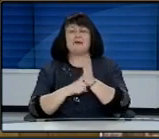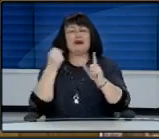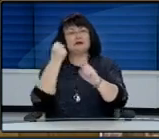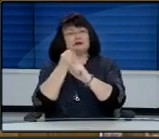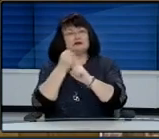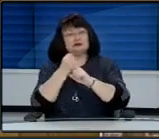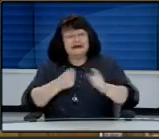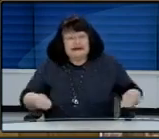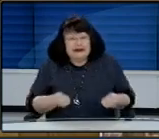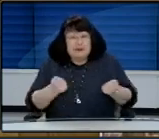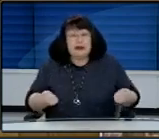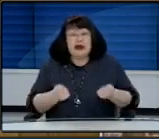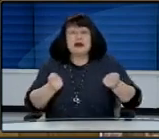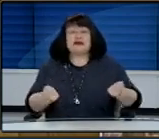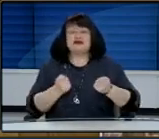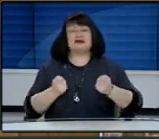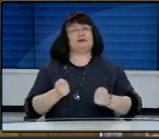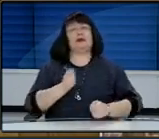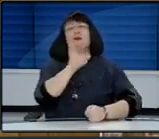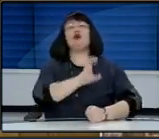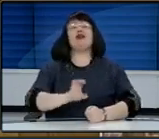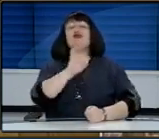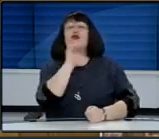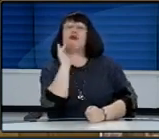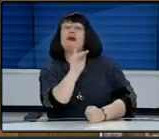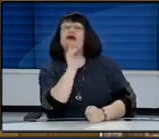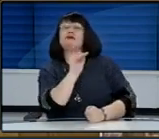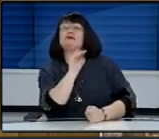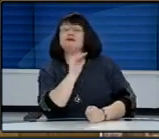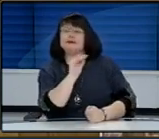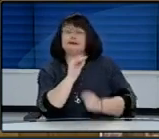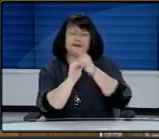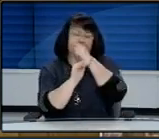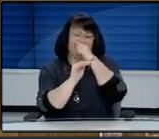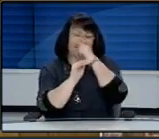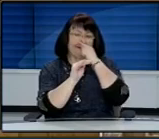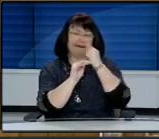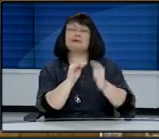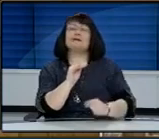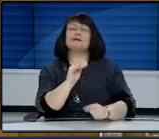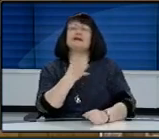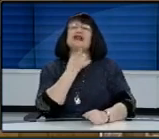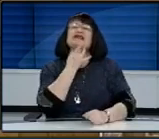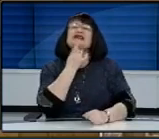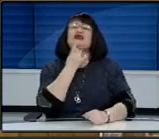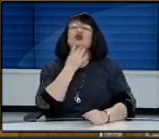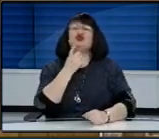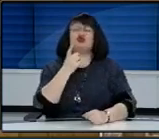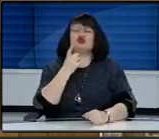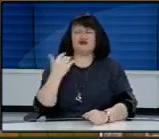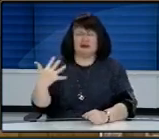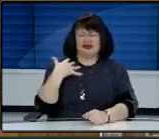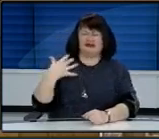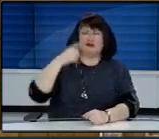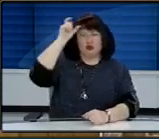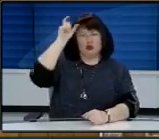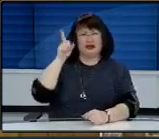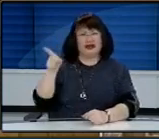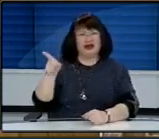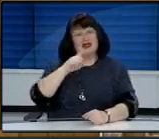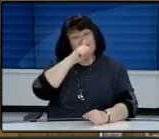ενεργά από την υπόλοιπη Ευρώπη, αλλά και από τους σκληρούς και συχνά επιθετικούς γειτονές μας, όσο δύσκολο κι αν